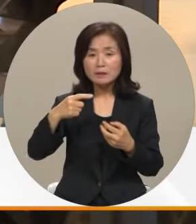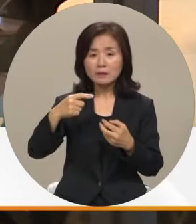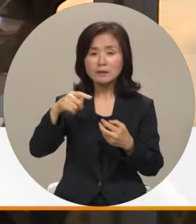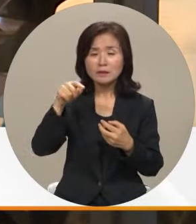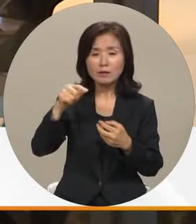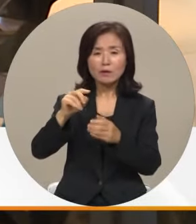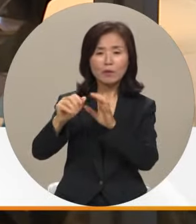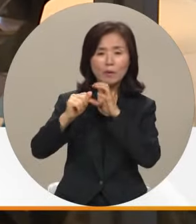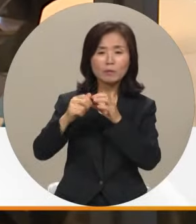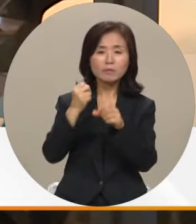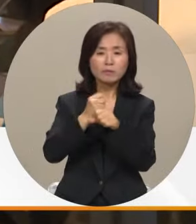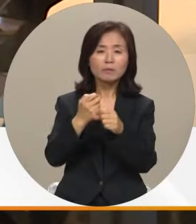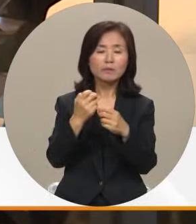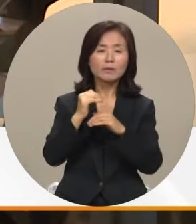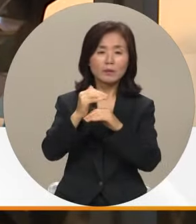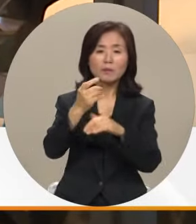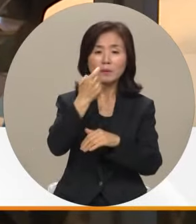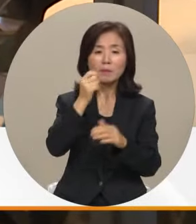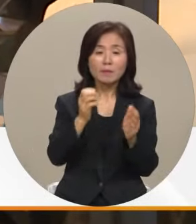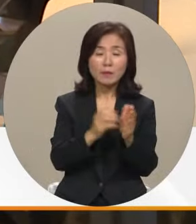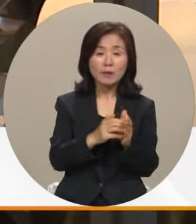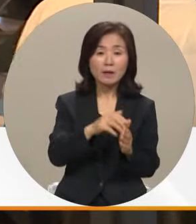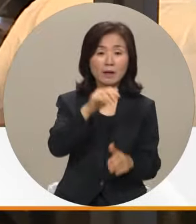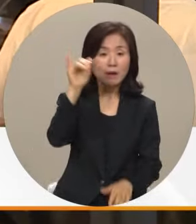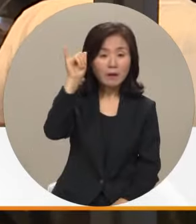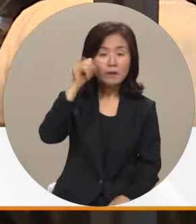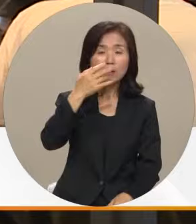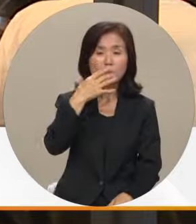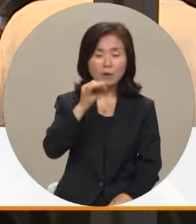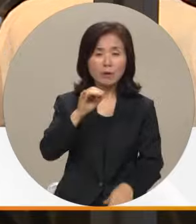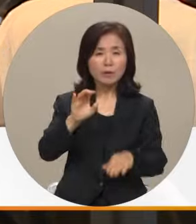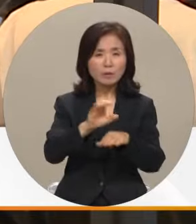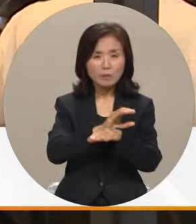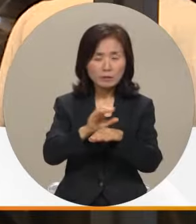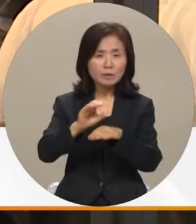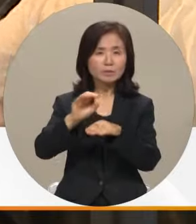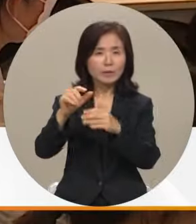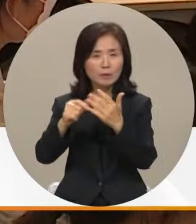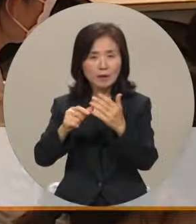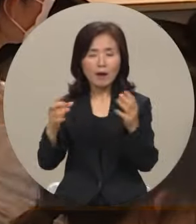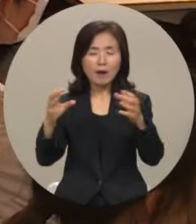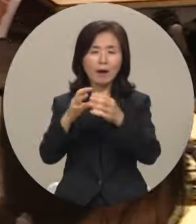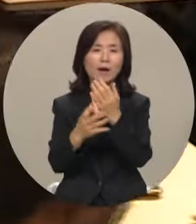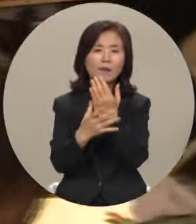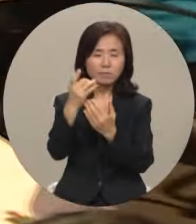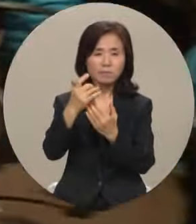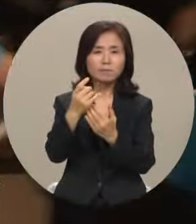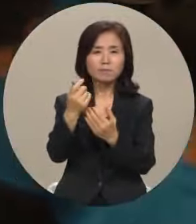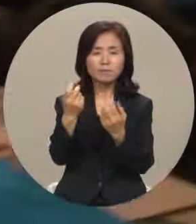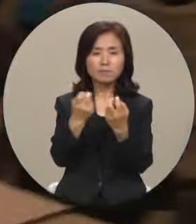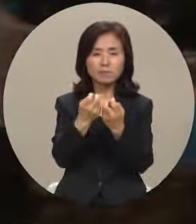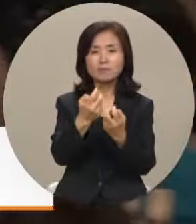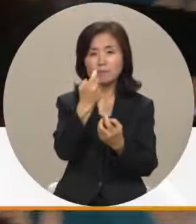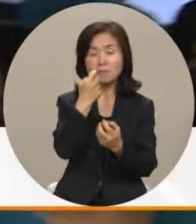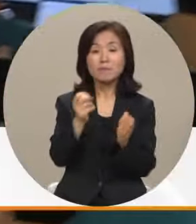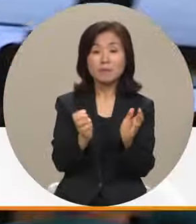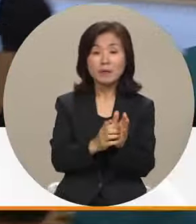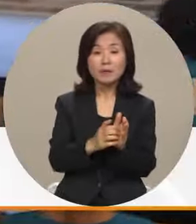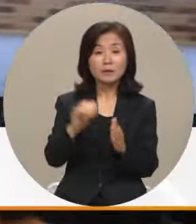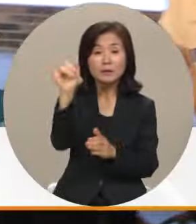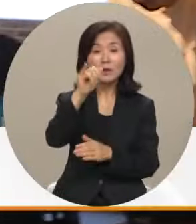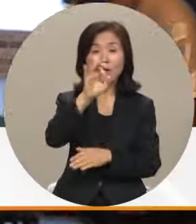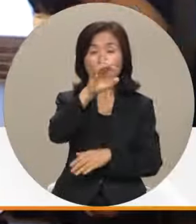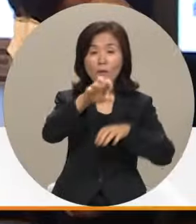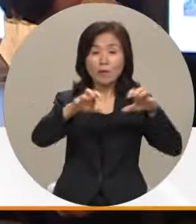분야뿐만 아니라 하드웨어랑 그다음에 소프트웨어 모두 이렇게 융합해서 사용할 수 있는 방법을 좀 알게 된 것 같습니다. 전국 10개 지역에서 모인